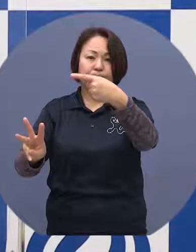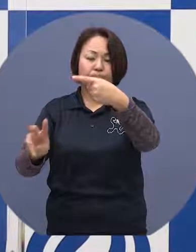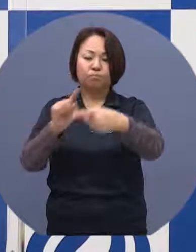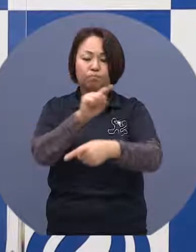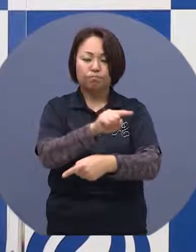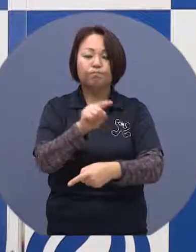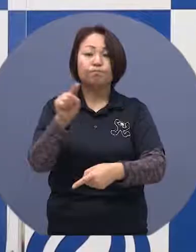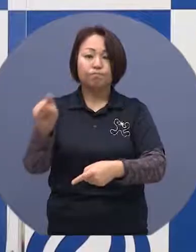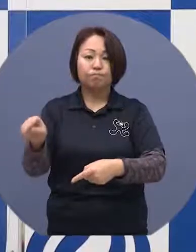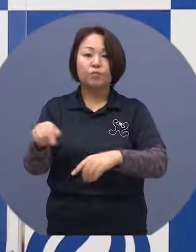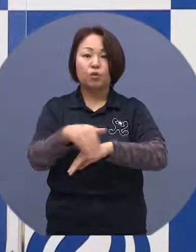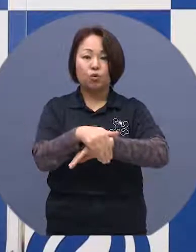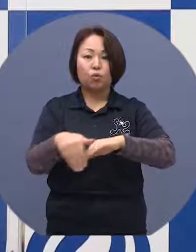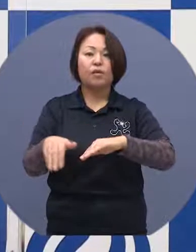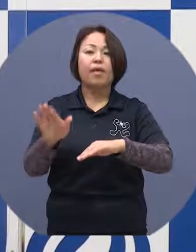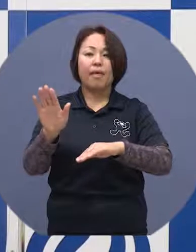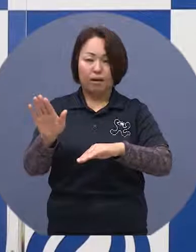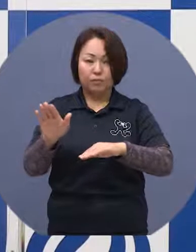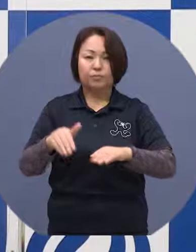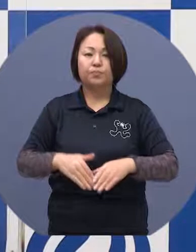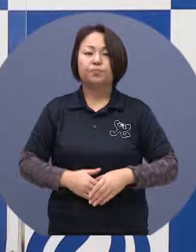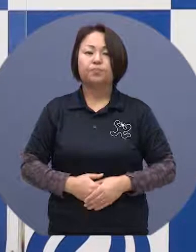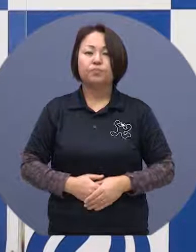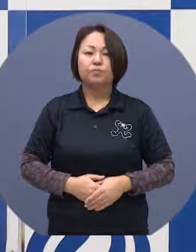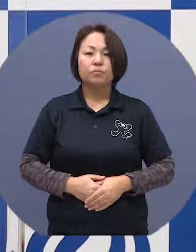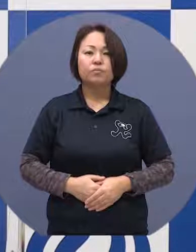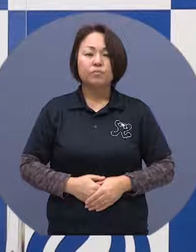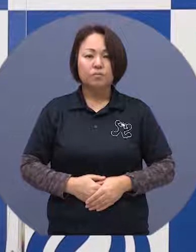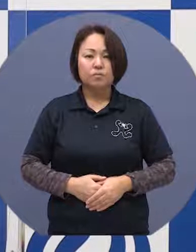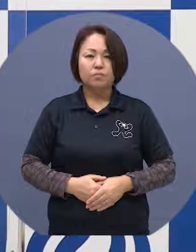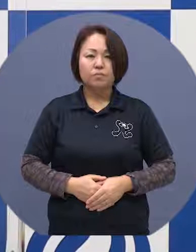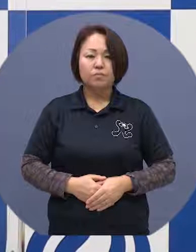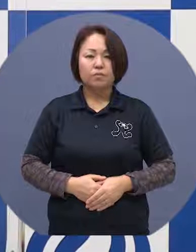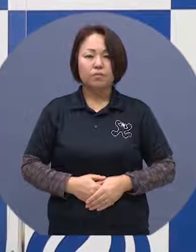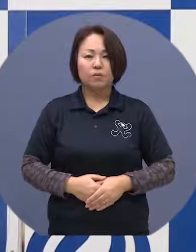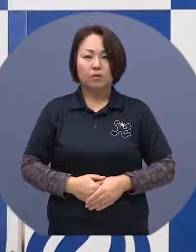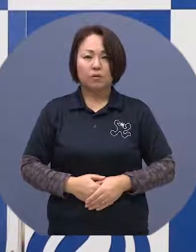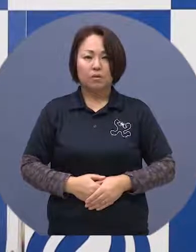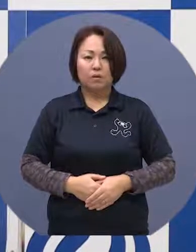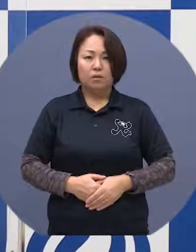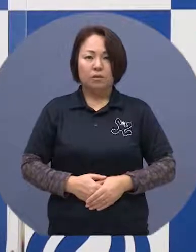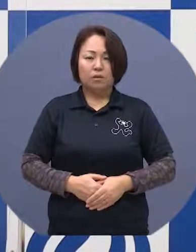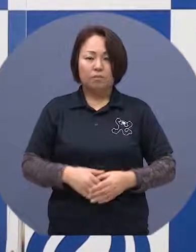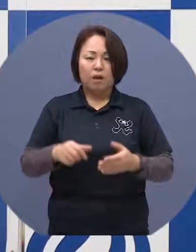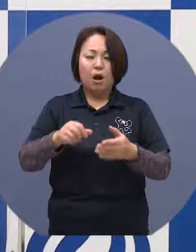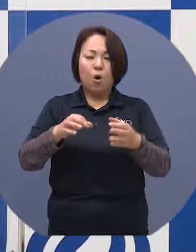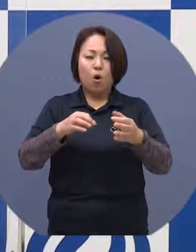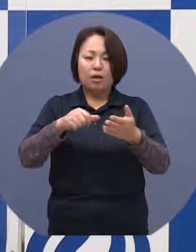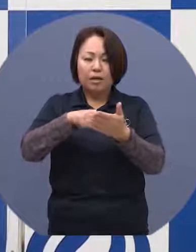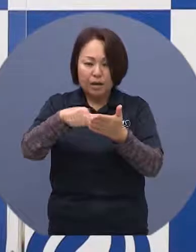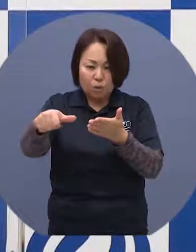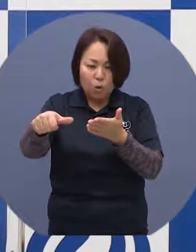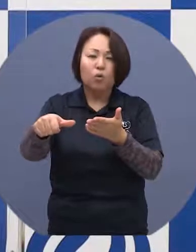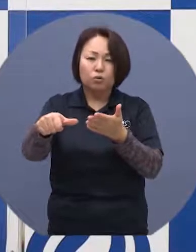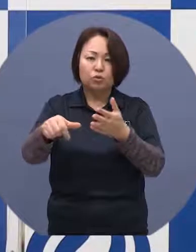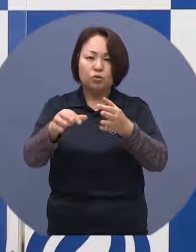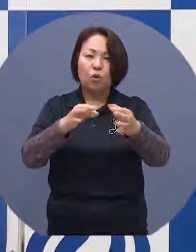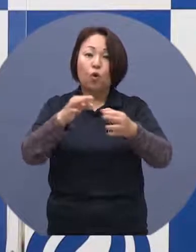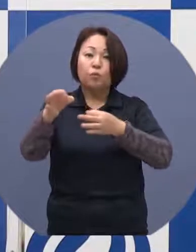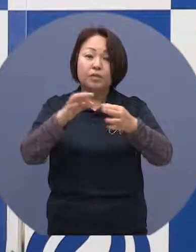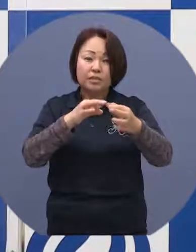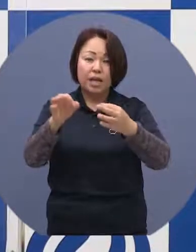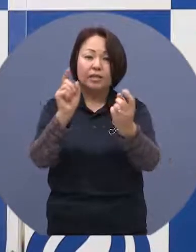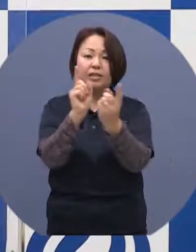予定をしているものでありますこちらにつきましてもですねええ加盟店の皆様に